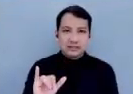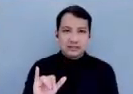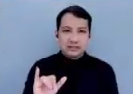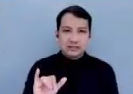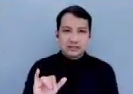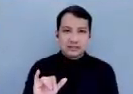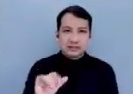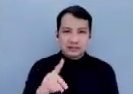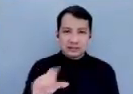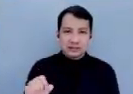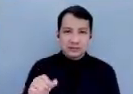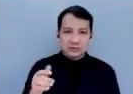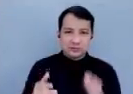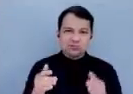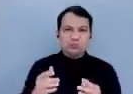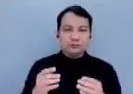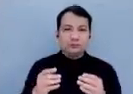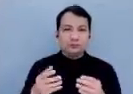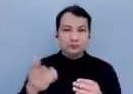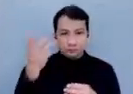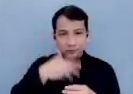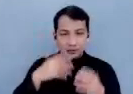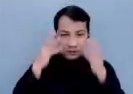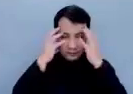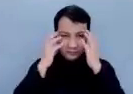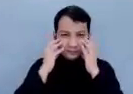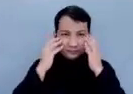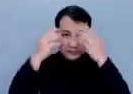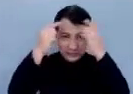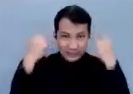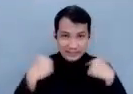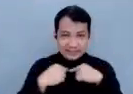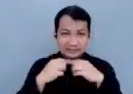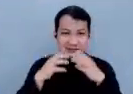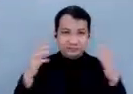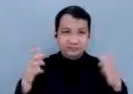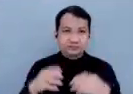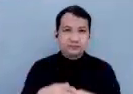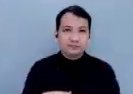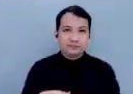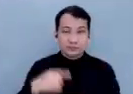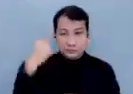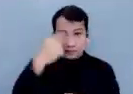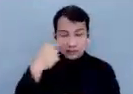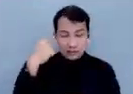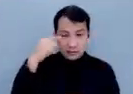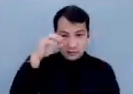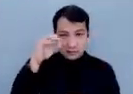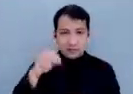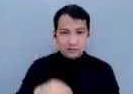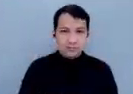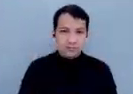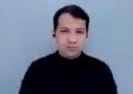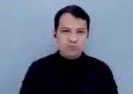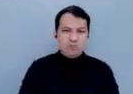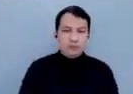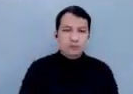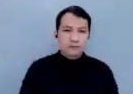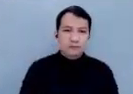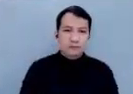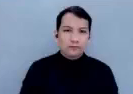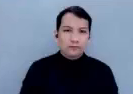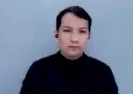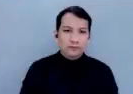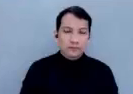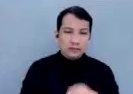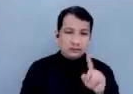Oo. Tapos saka, malaki yung ba? Yes, malaki yung head kasi nila. At saka malaki yung eyes niya. Ang ganda ng mata niya. Magkano yung per doll